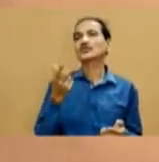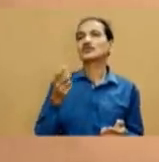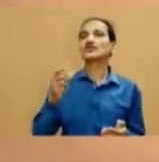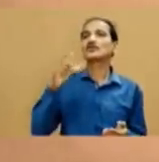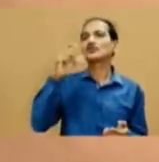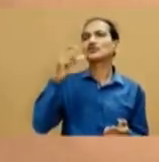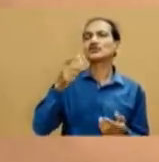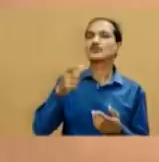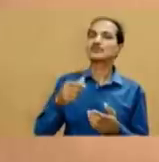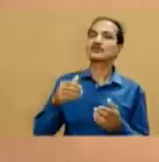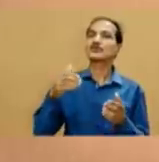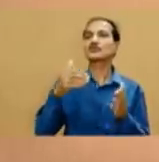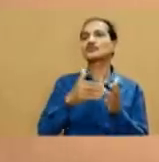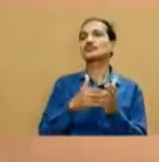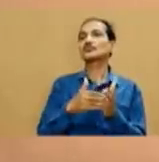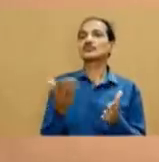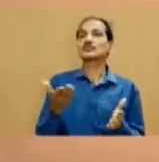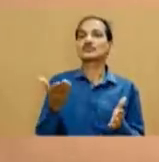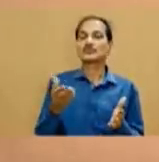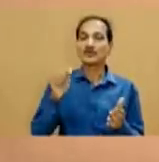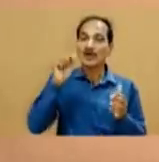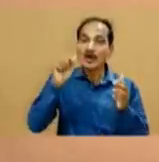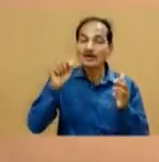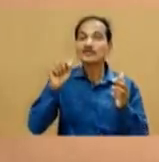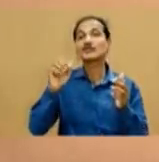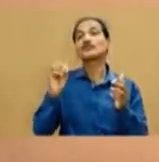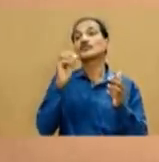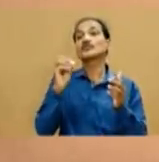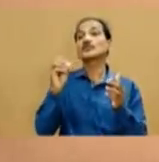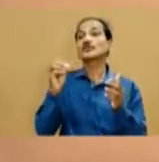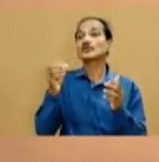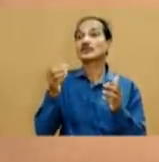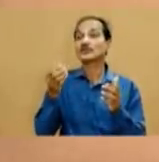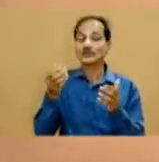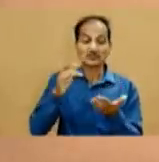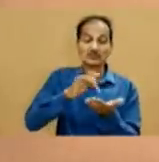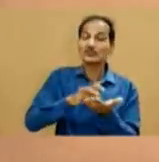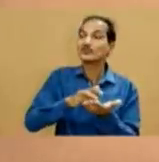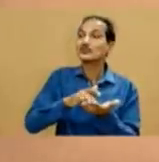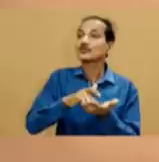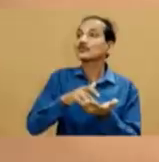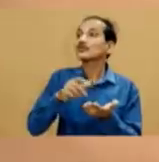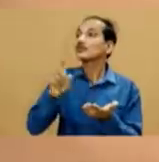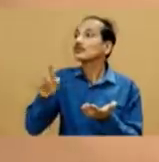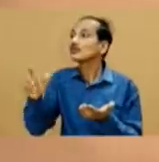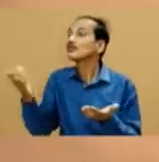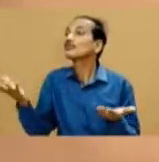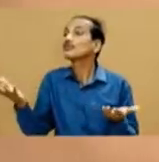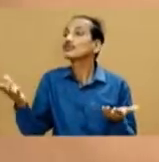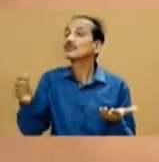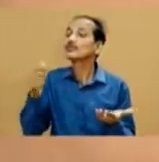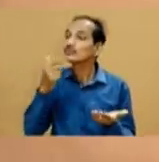ଆଜି ଓଡ଼ିଶାରେ କେଉଁଠି କେଉଁଠି କଣ୍ଟେନମେଣ୍ଟ ଜୋନ୍ ଡିକ୍ଲେୟାର ହୋଇଛି ସେଟା ଆପଣଙ୍କୁ ଟିକେ କହି ରଖେ।